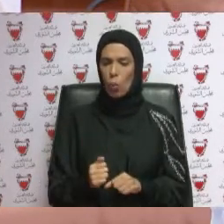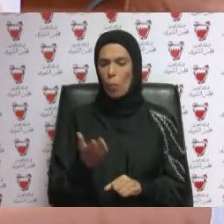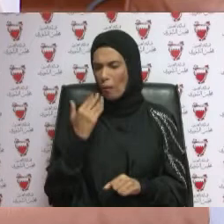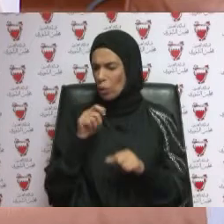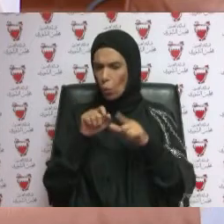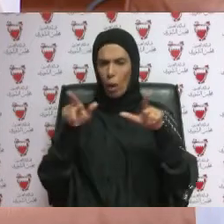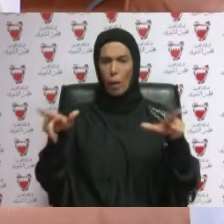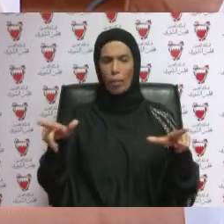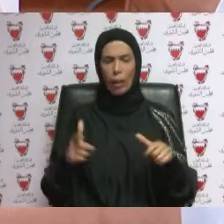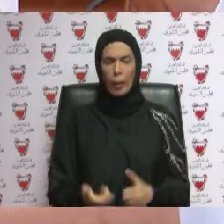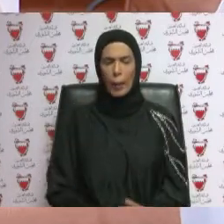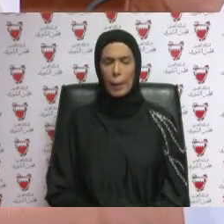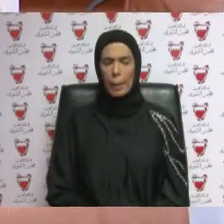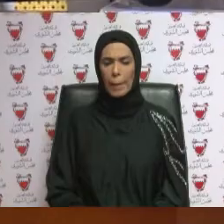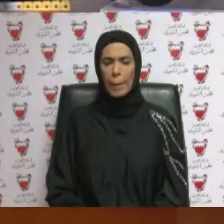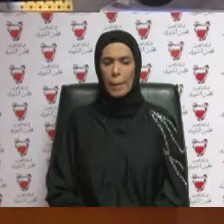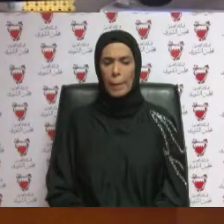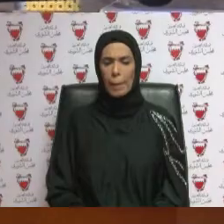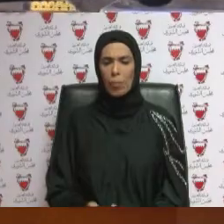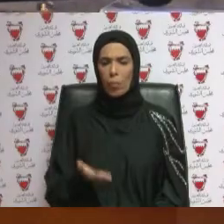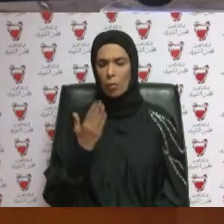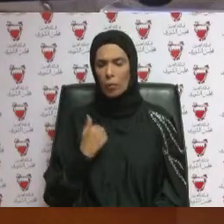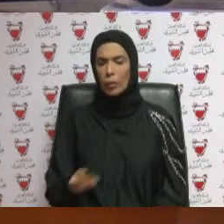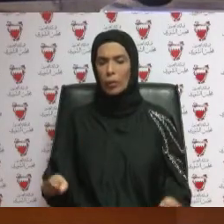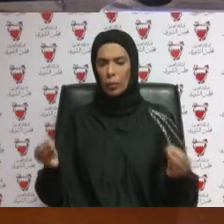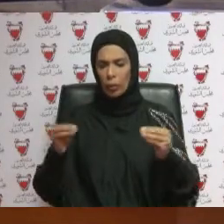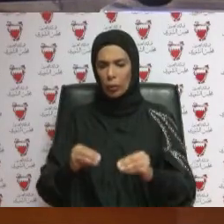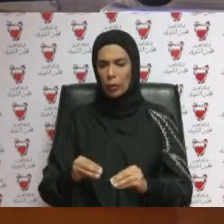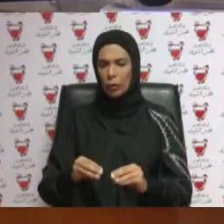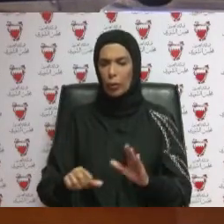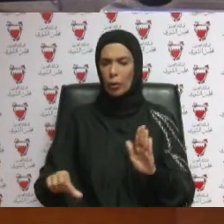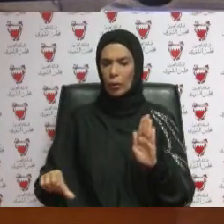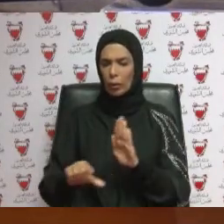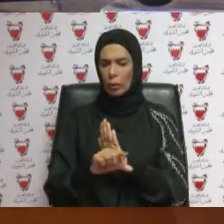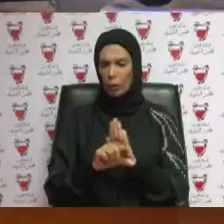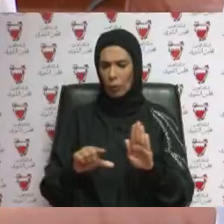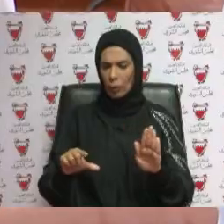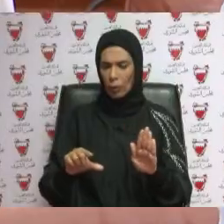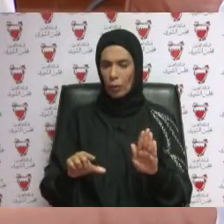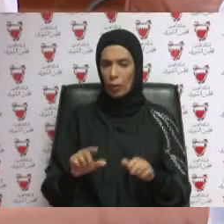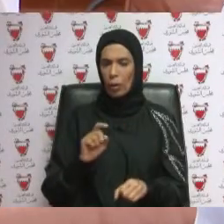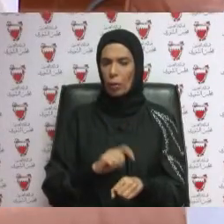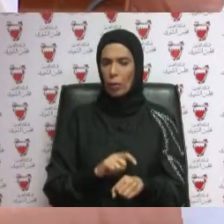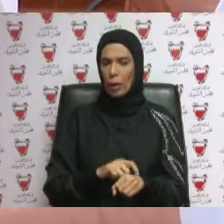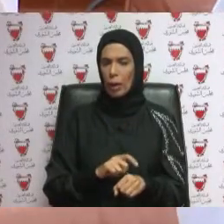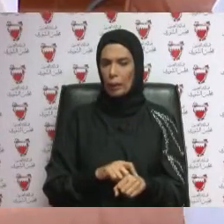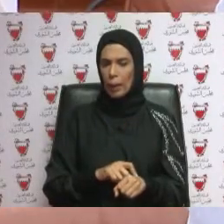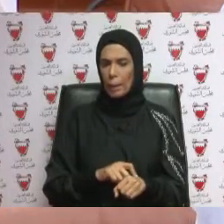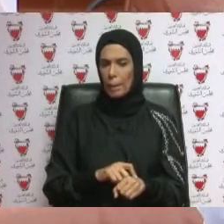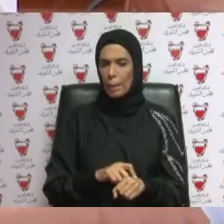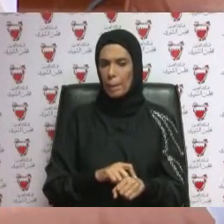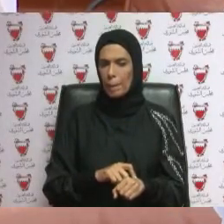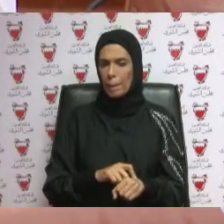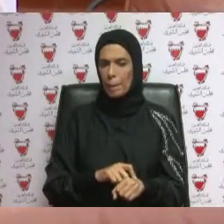المواد التي أجرت عليها التعديل لم تضيف بند يحدد الفترة لتسجيل العقود. يعني